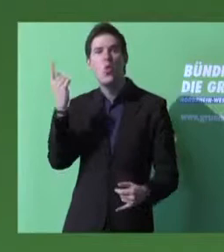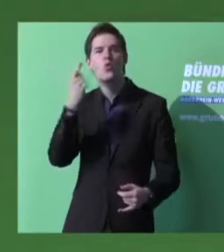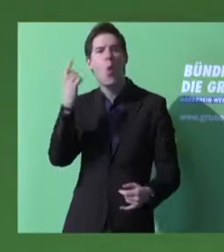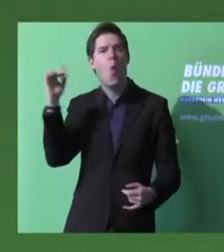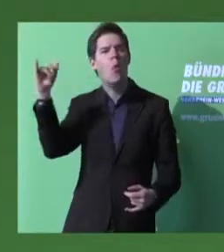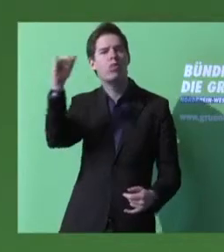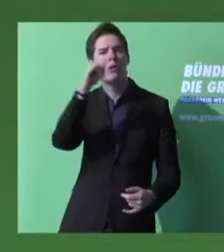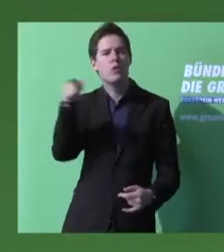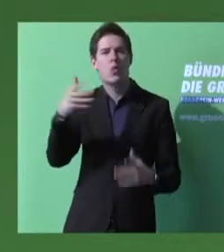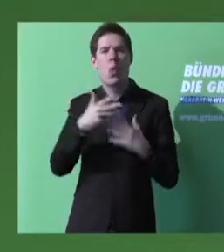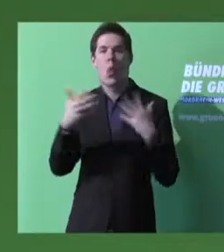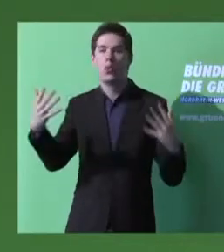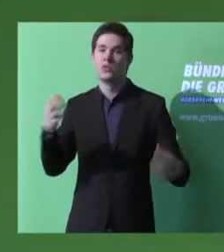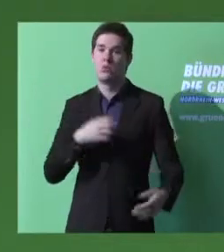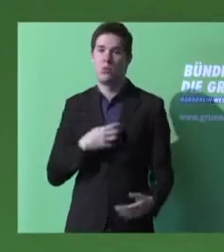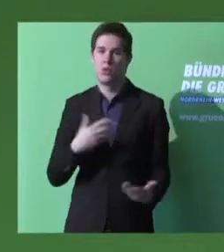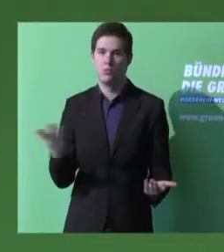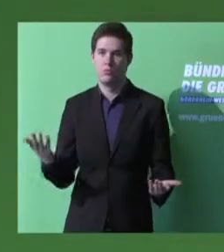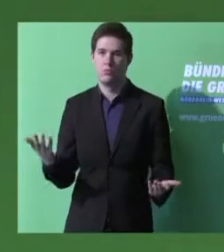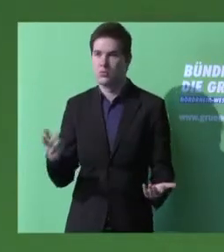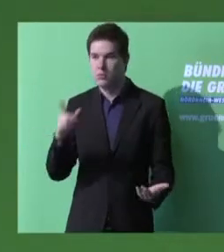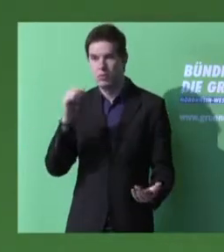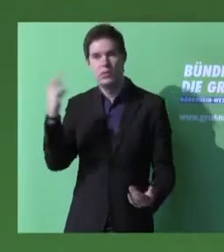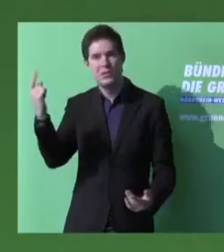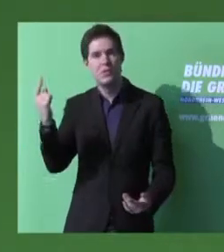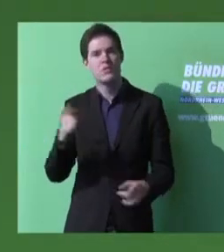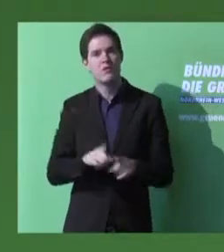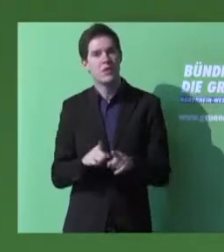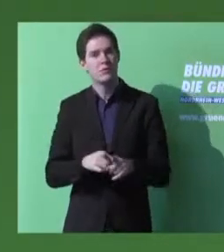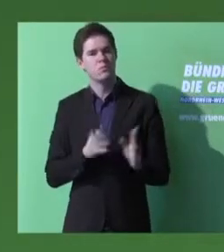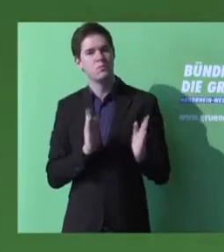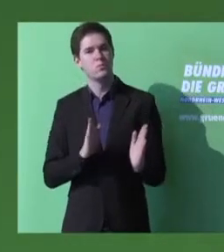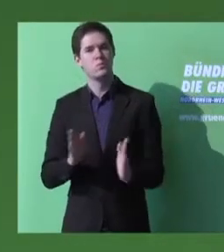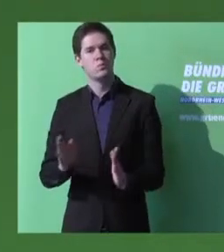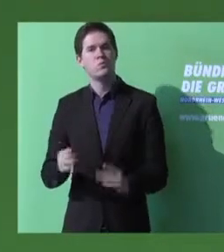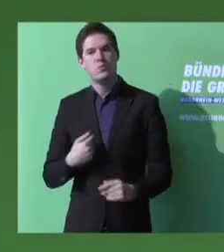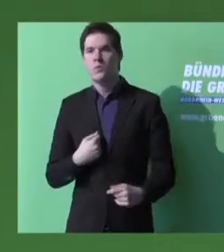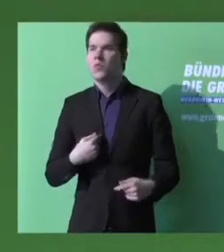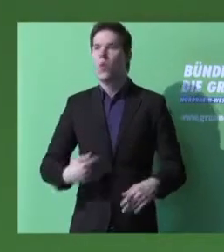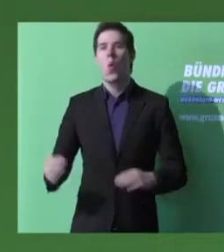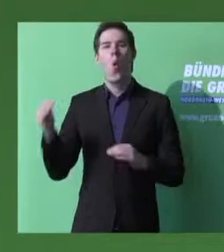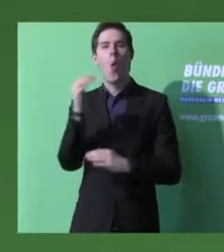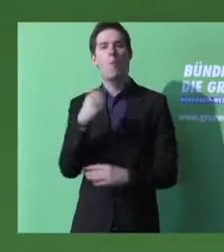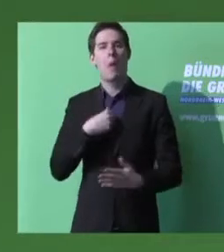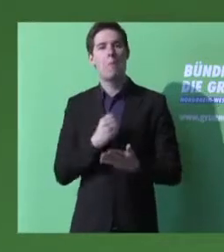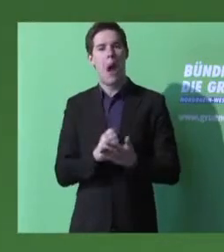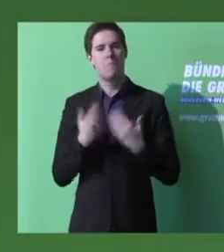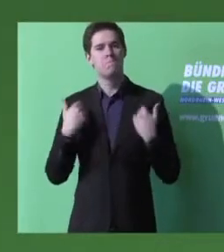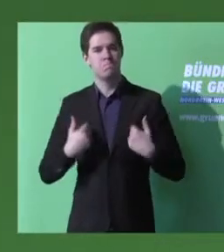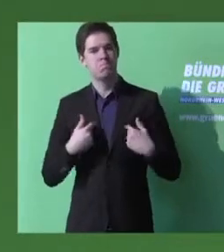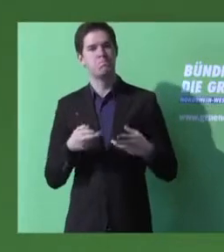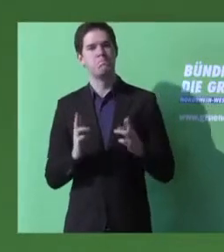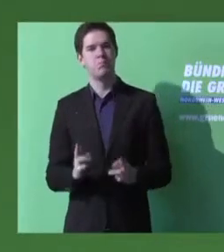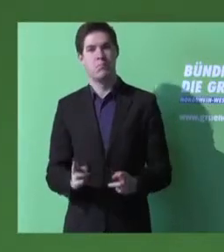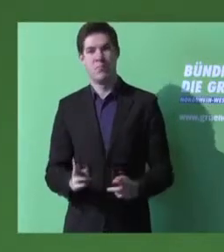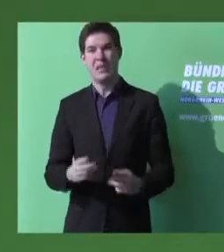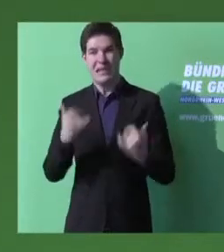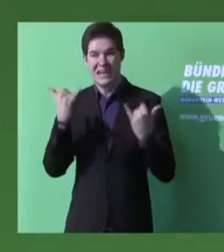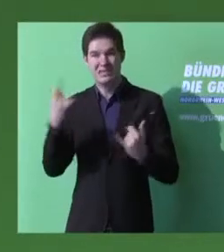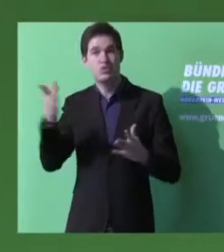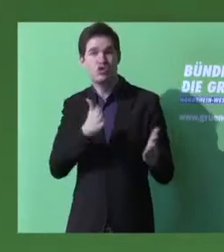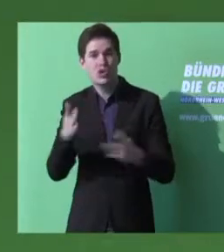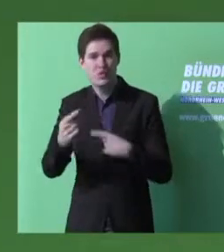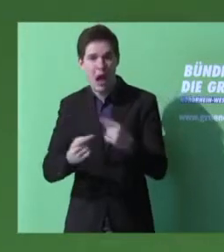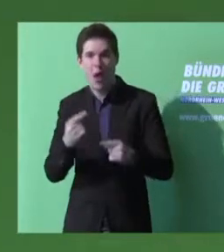daherkommt wie ein korrekter und gewissenhafter Oberbeamter und der jetzt nicht bereit ist, die Verantwortung dazu übernehmen,